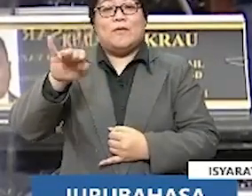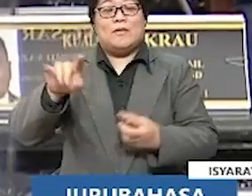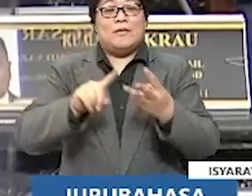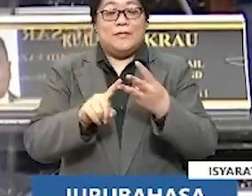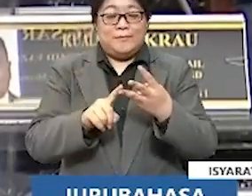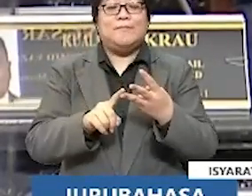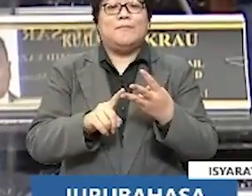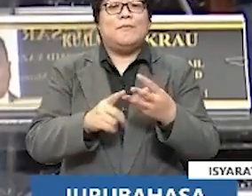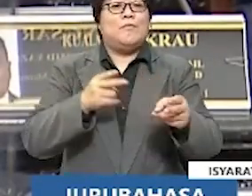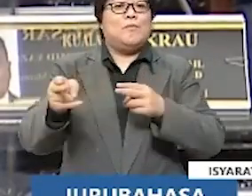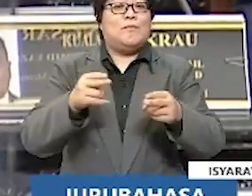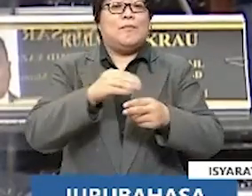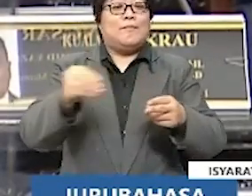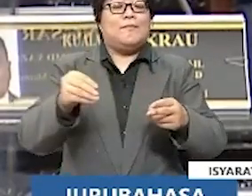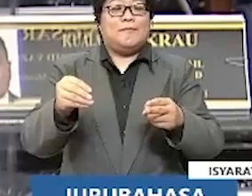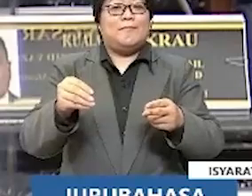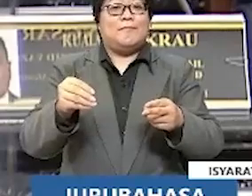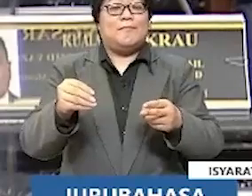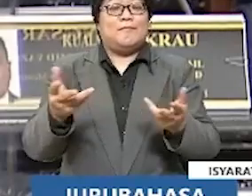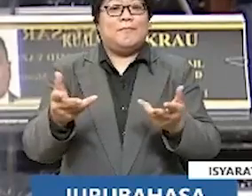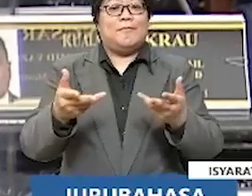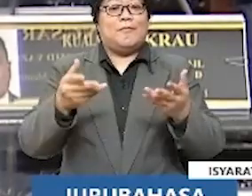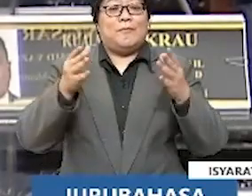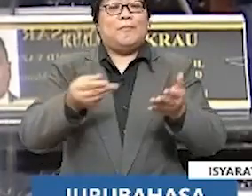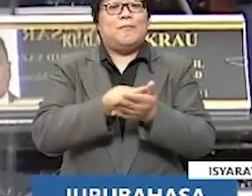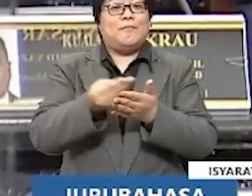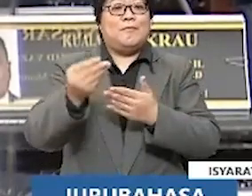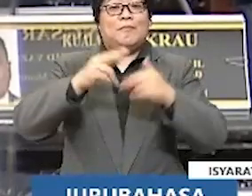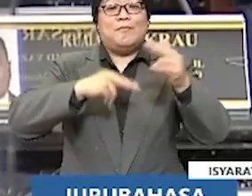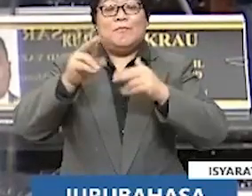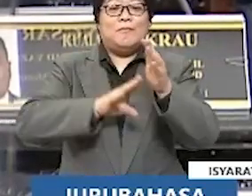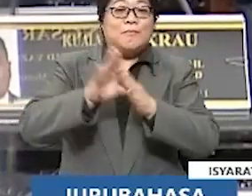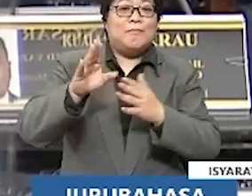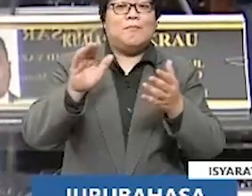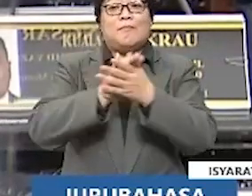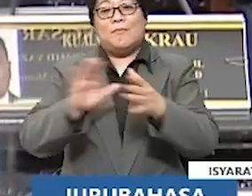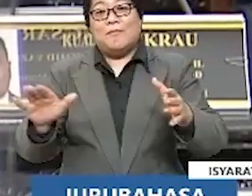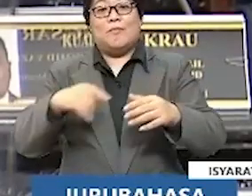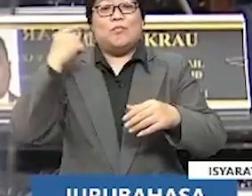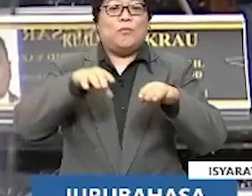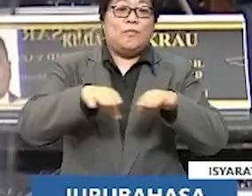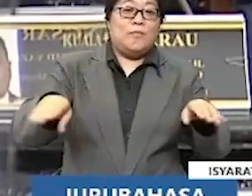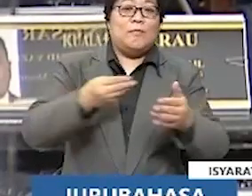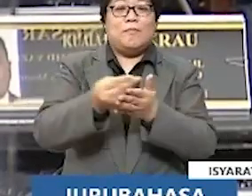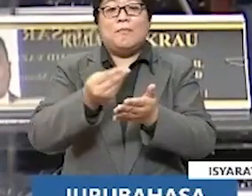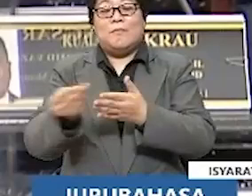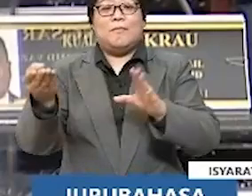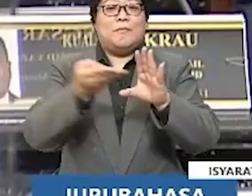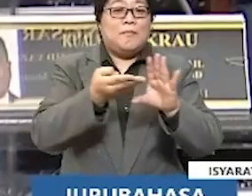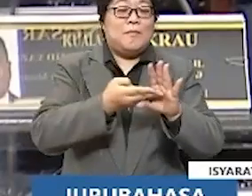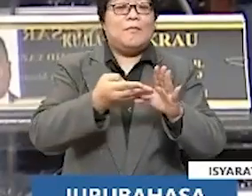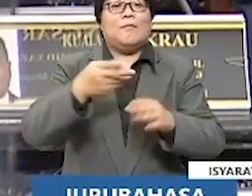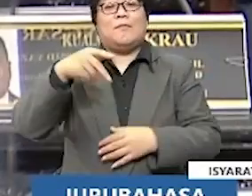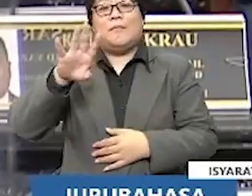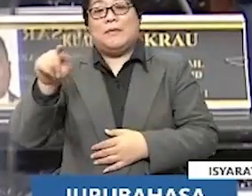Pelikuidasi, pengurus dan penerima, pemaju penyelamat, tuan tanah, pembeli, bank-bank pembiaya, pihak